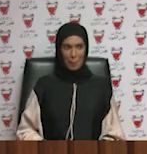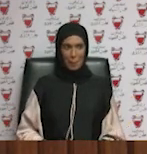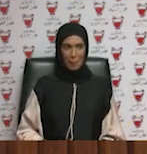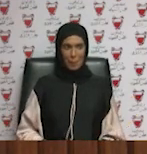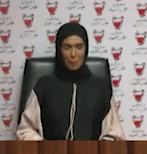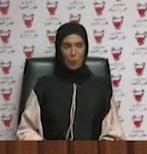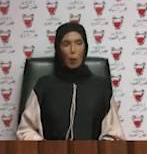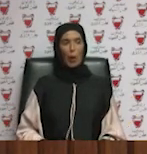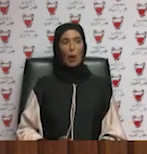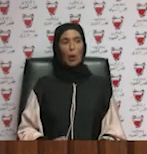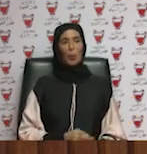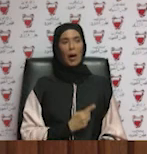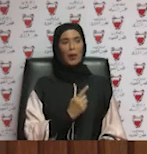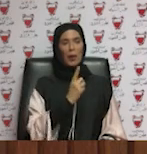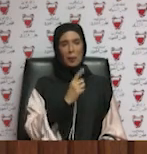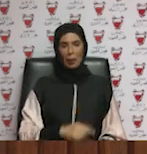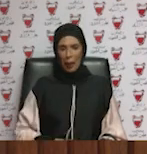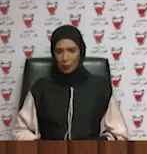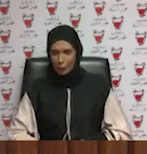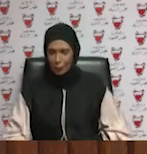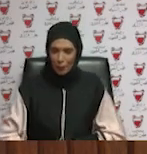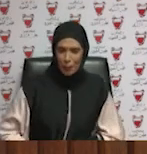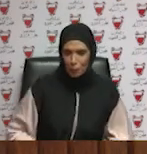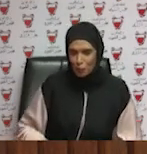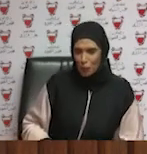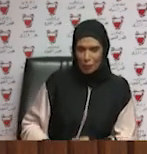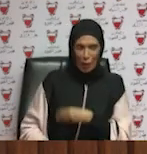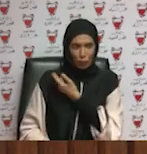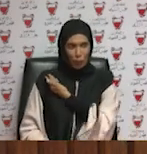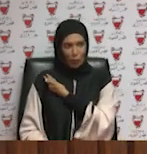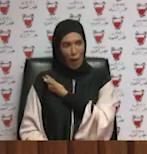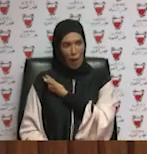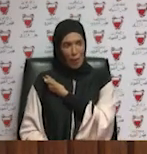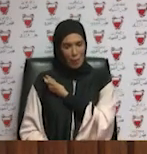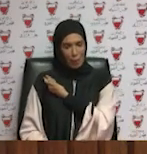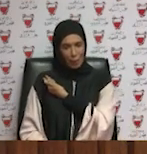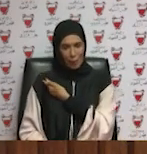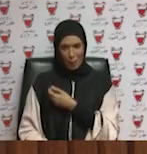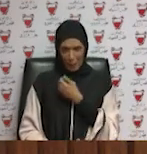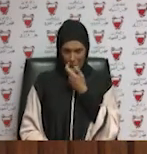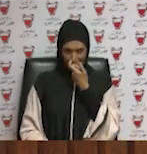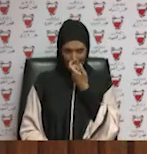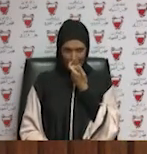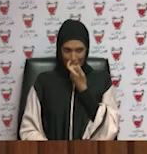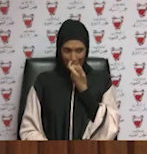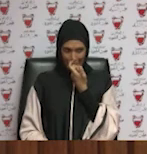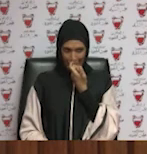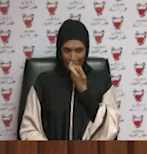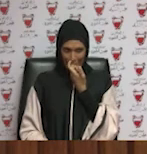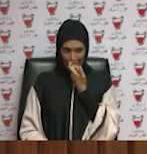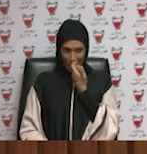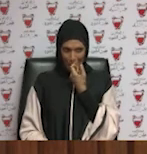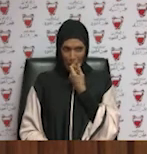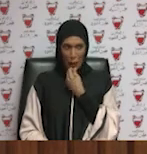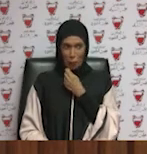الاقتراح يفوز موافقة مجلسكم الموقر. هذا آخر بند عندنا،